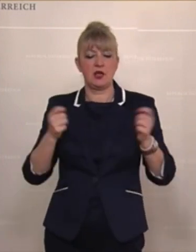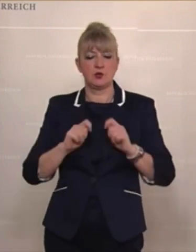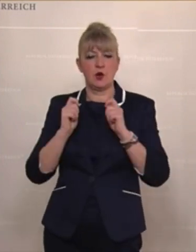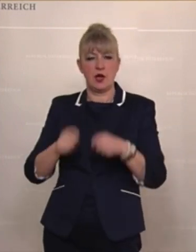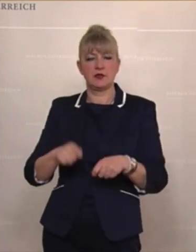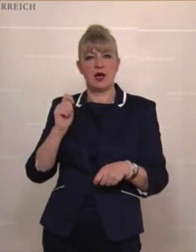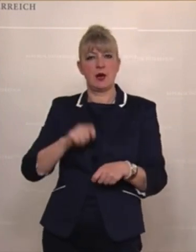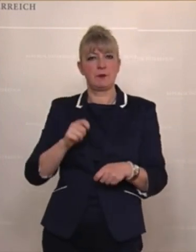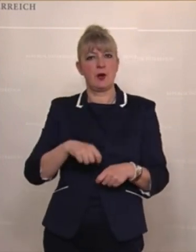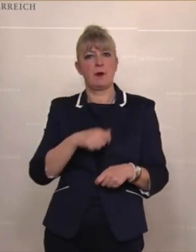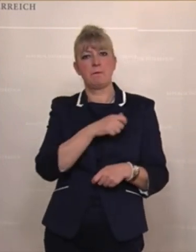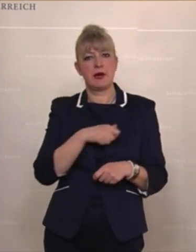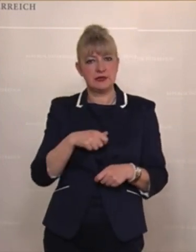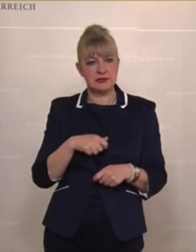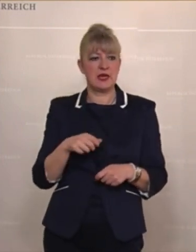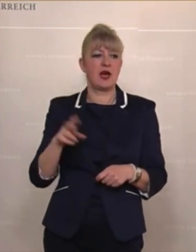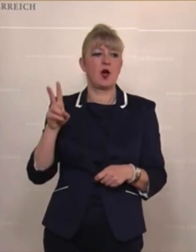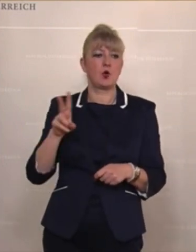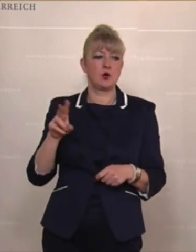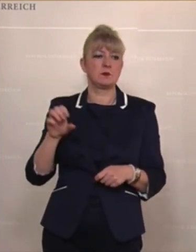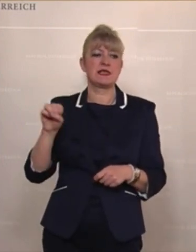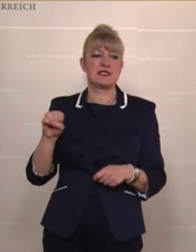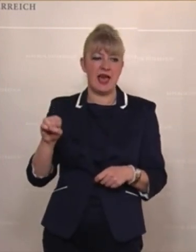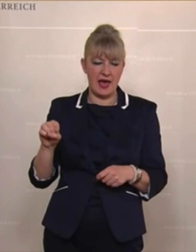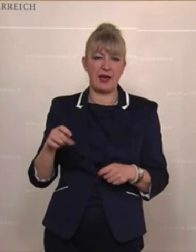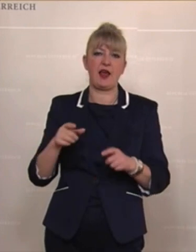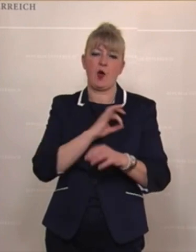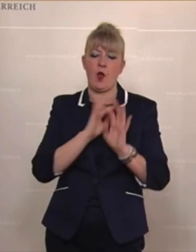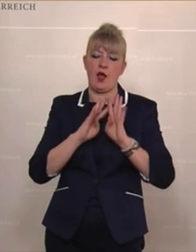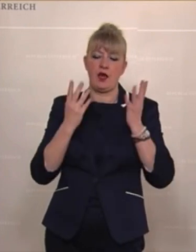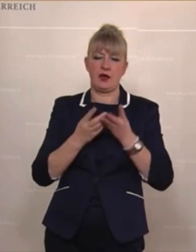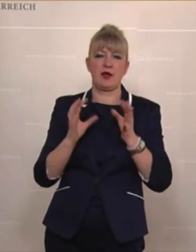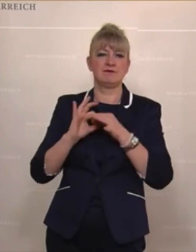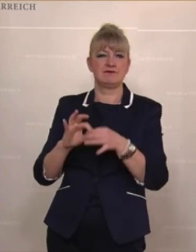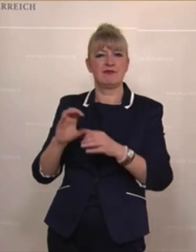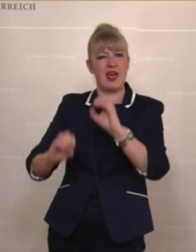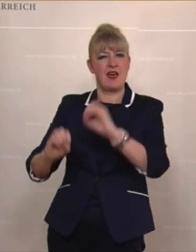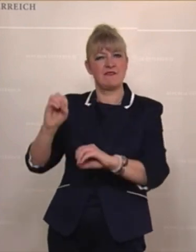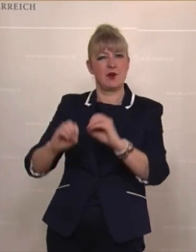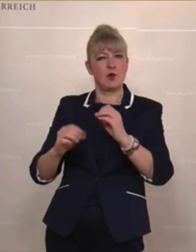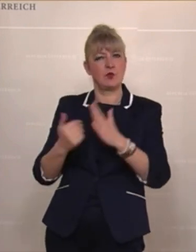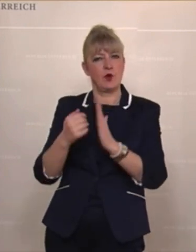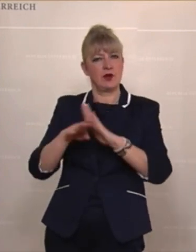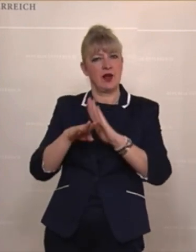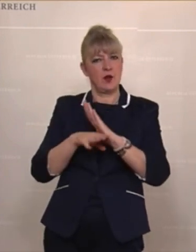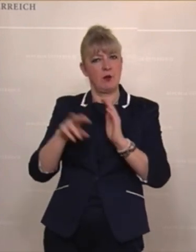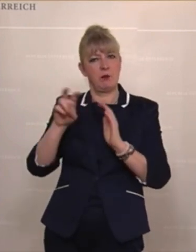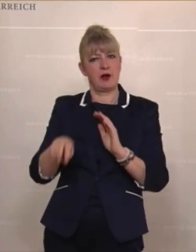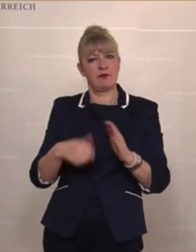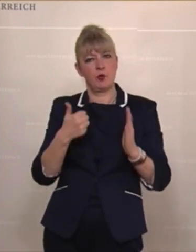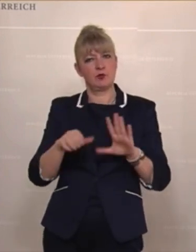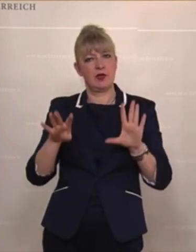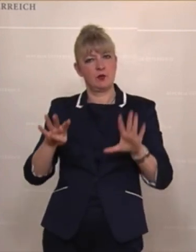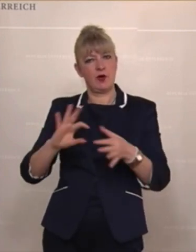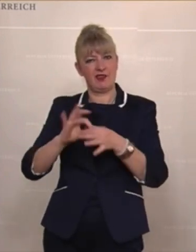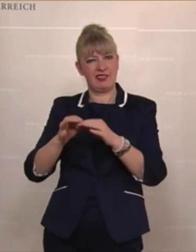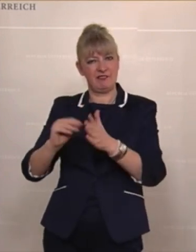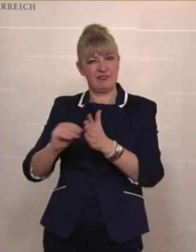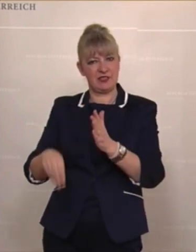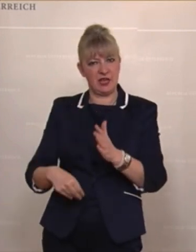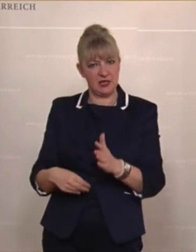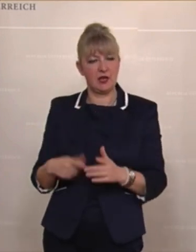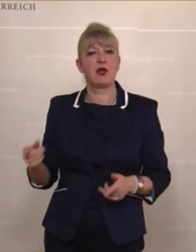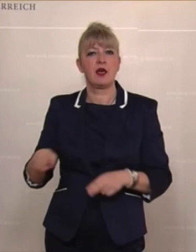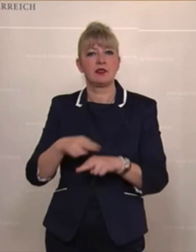der Abgeordneten Magister Martina Künzberg-Sahra, Kolleginnen und Kollegen, betreffend Evaluierung der Neuregelung des § 109 Kettenverträge.